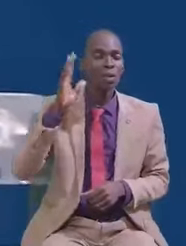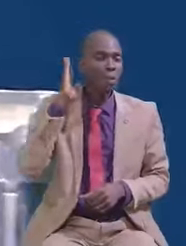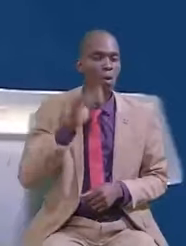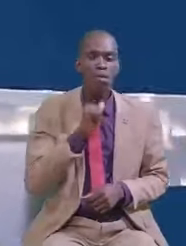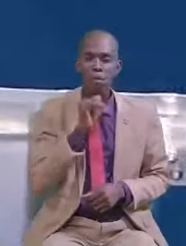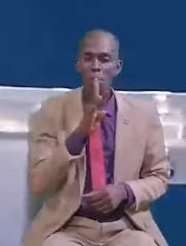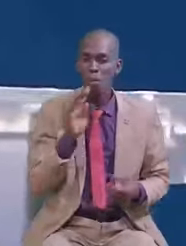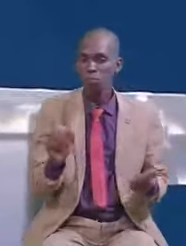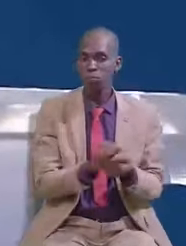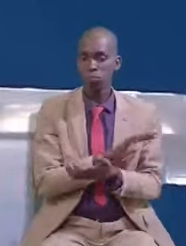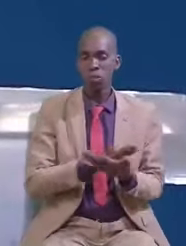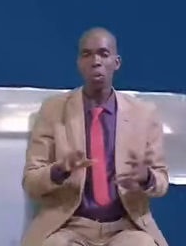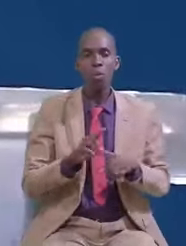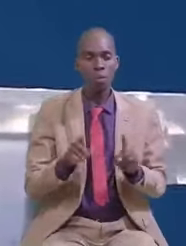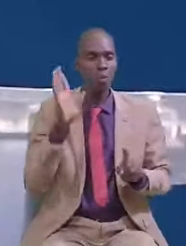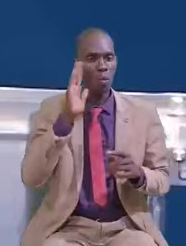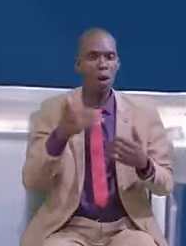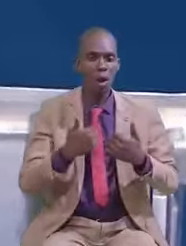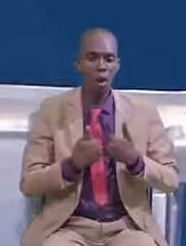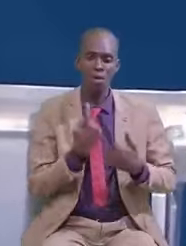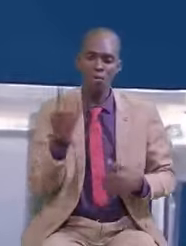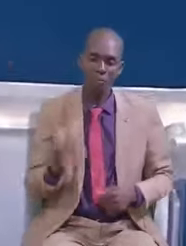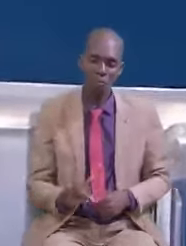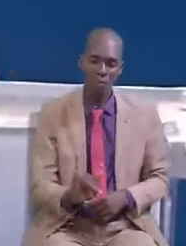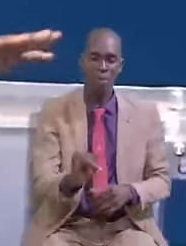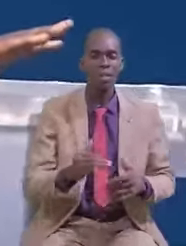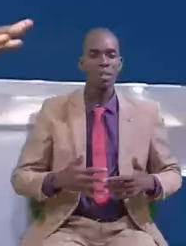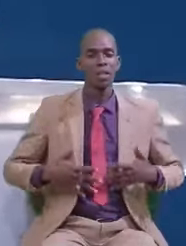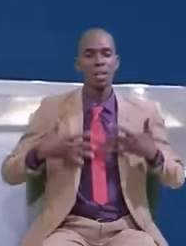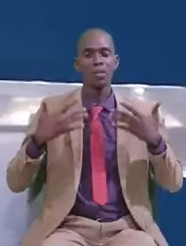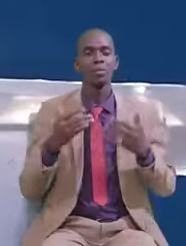ne périsse point, mais qu'il ait la vie éternelle.